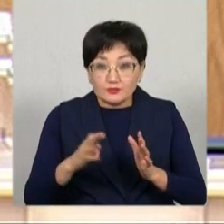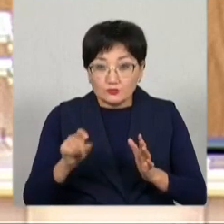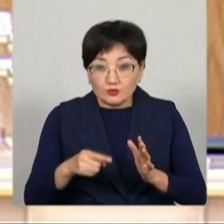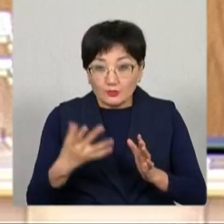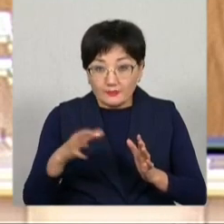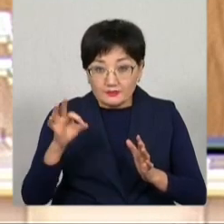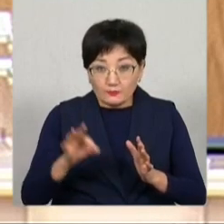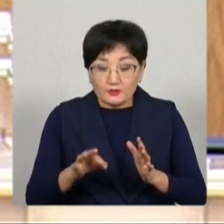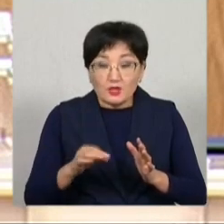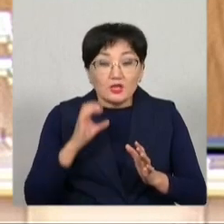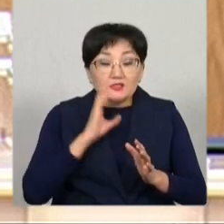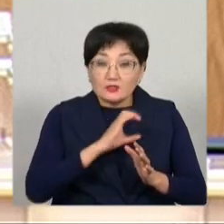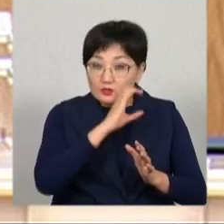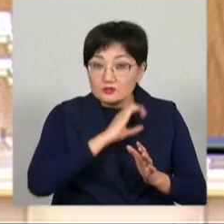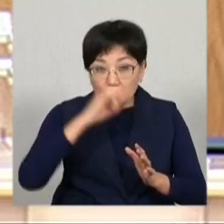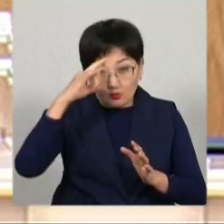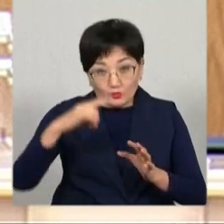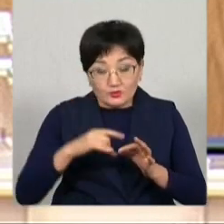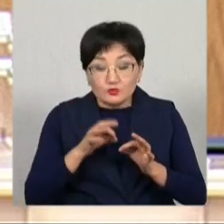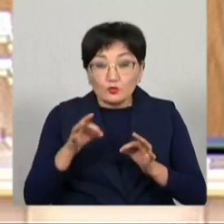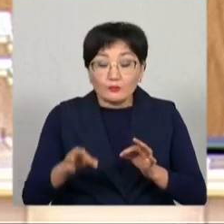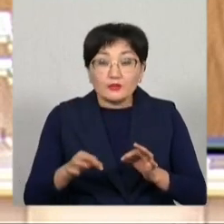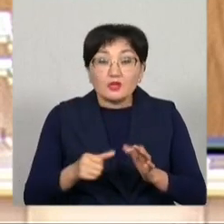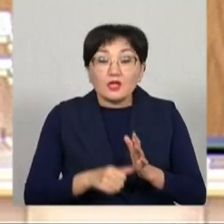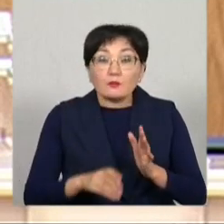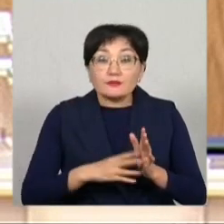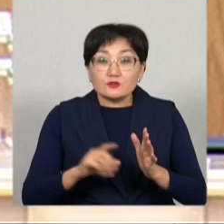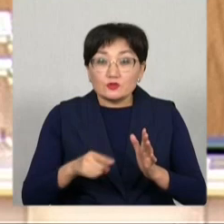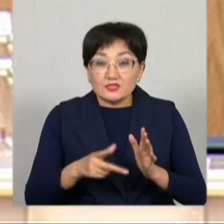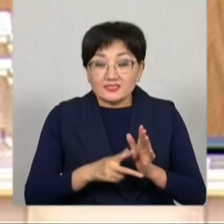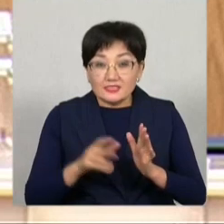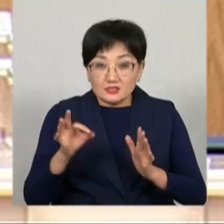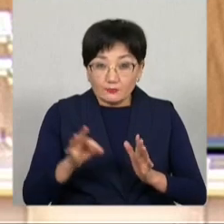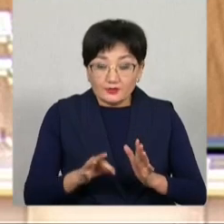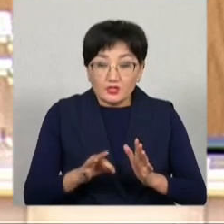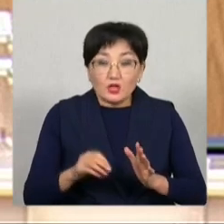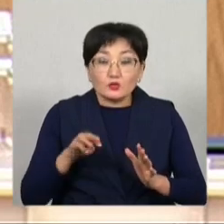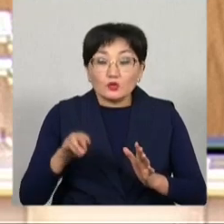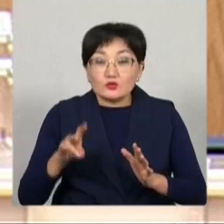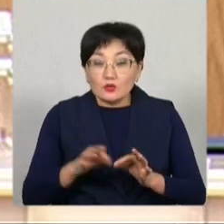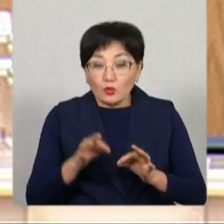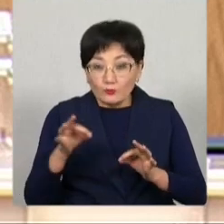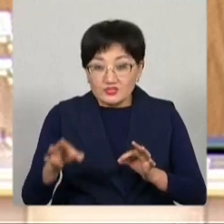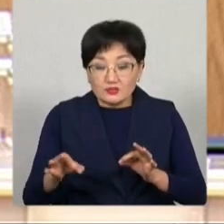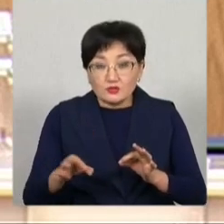64.5%, Солтүстік Қазақстан облысы бойынша 69.8%, Түркістан облысы бойынша